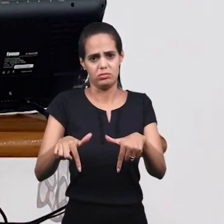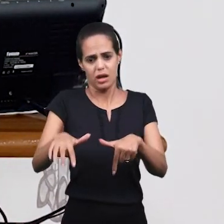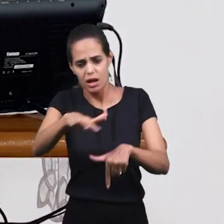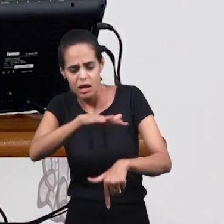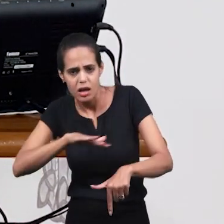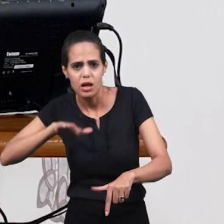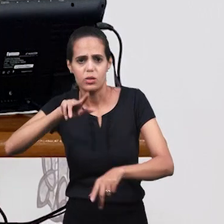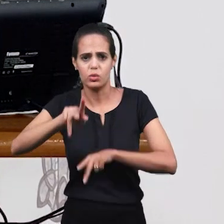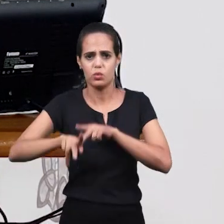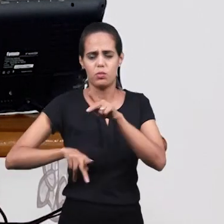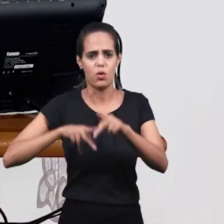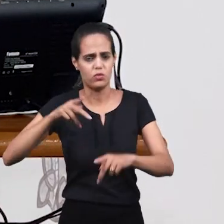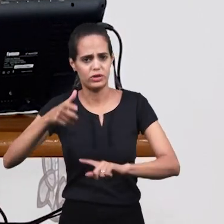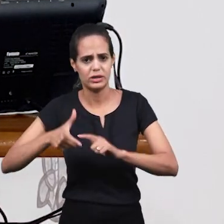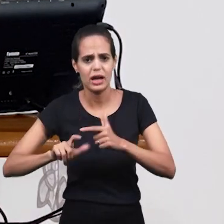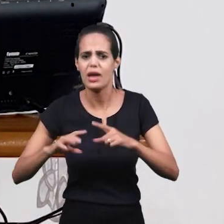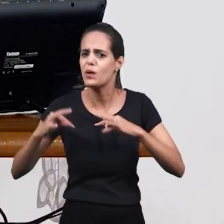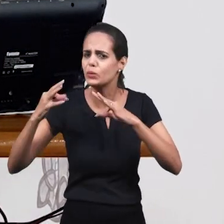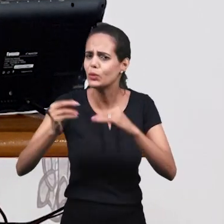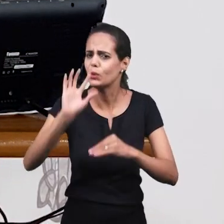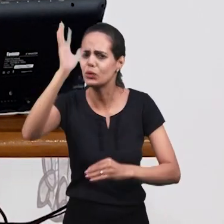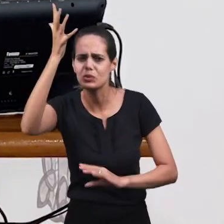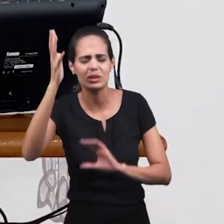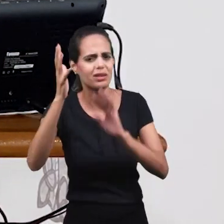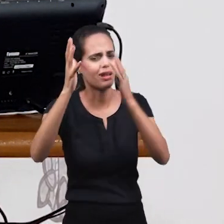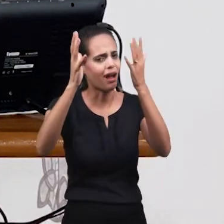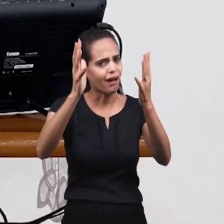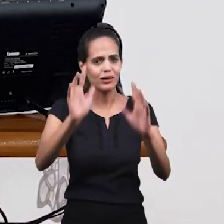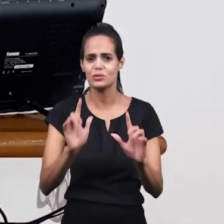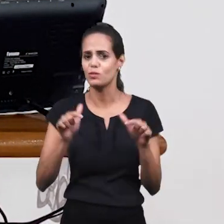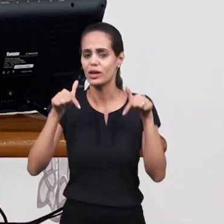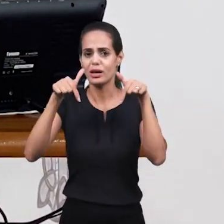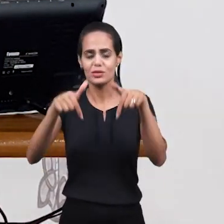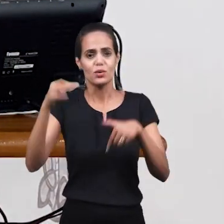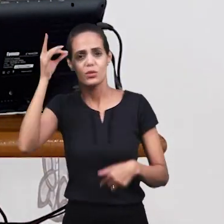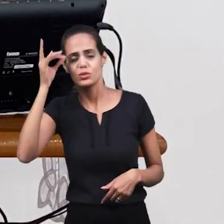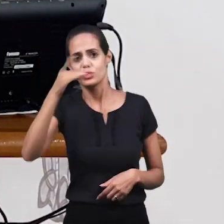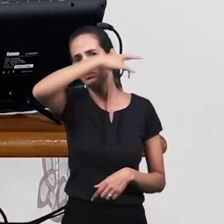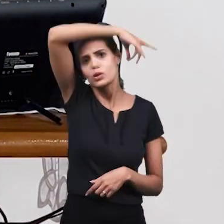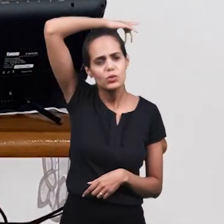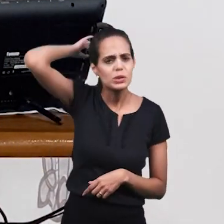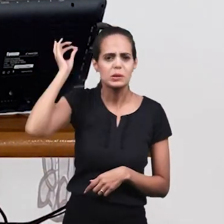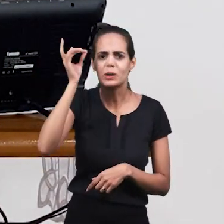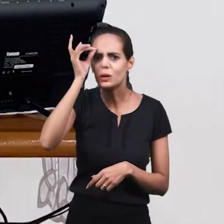opérations du Saint-Esprit, tout ce qu'ils ont vécu, maintenant ils ont renié